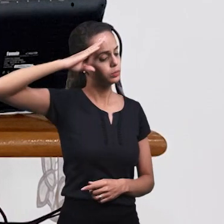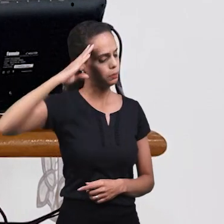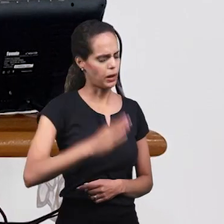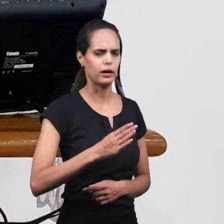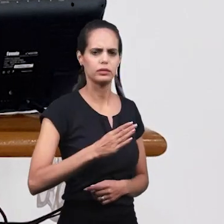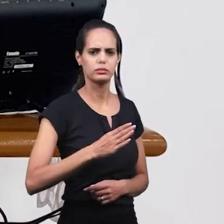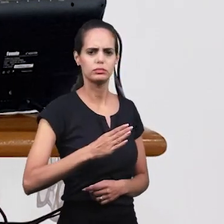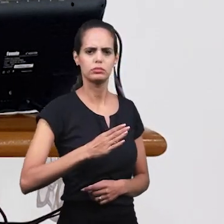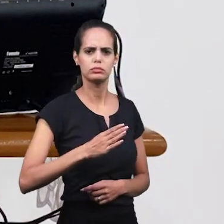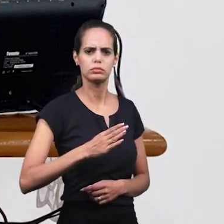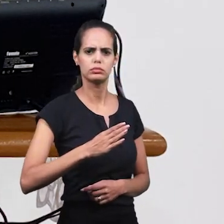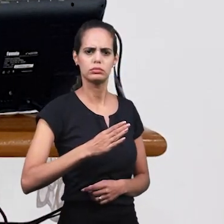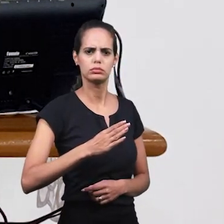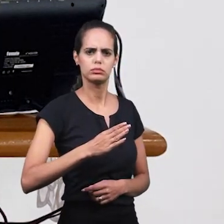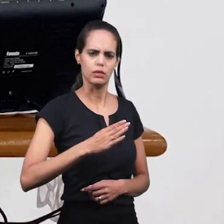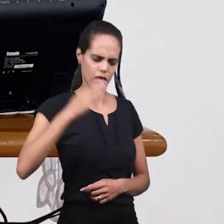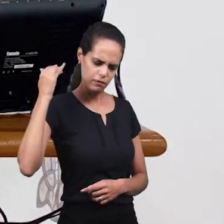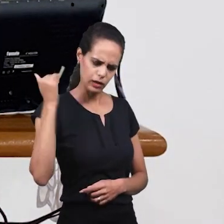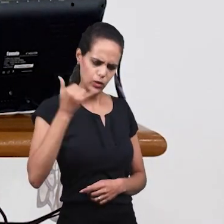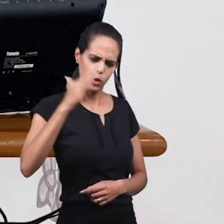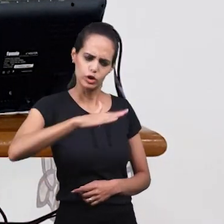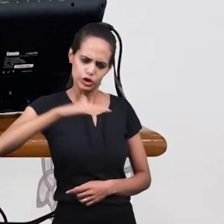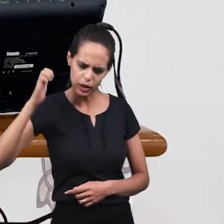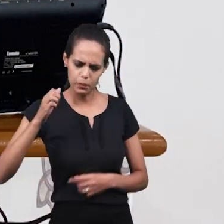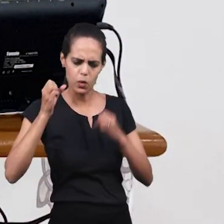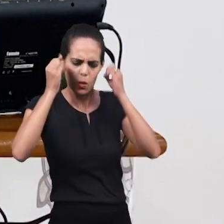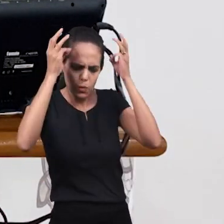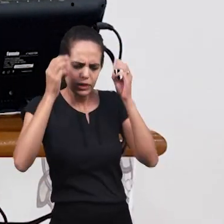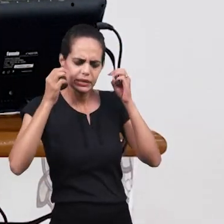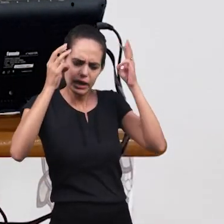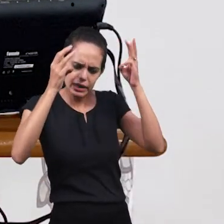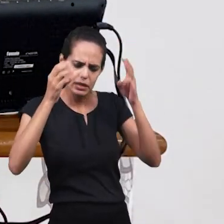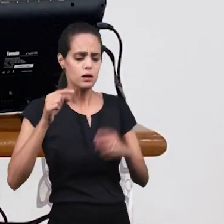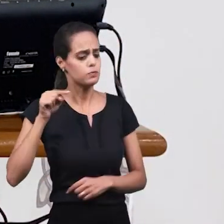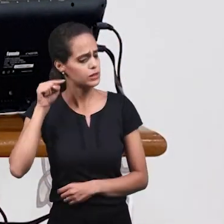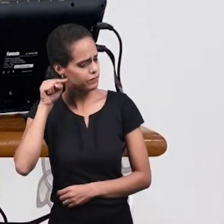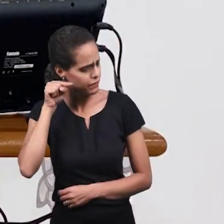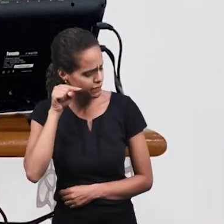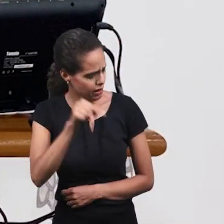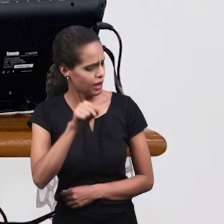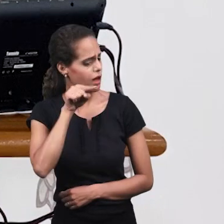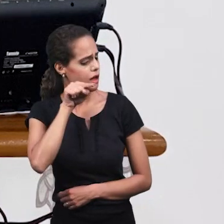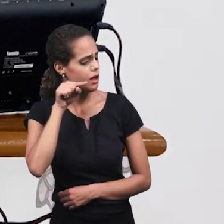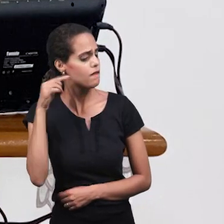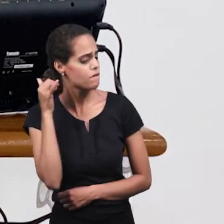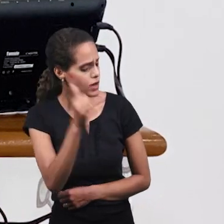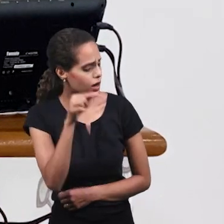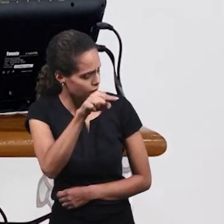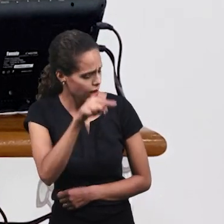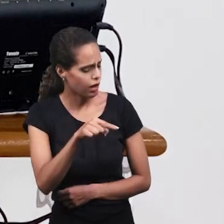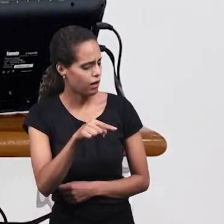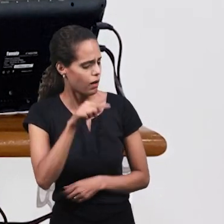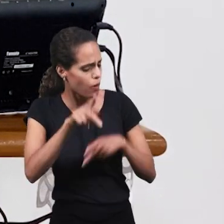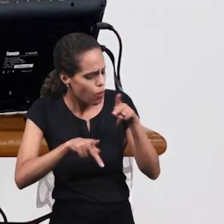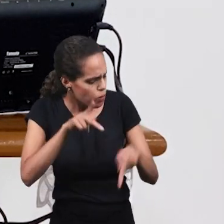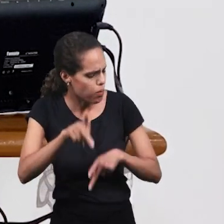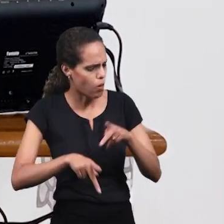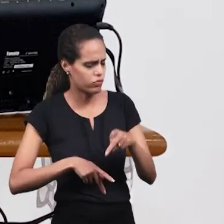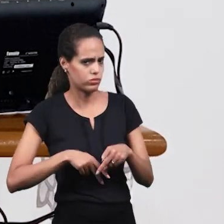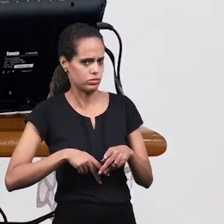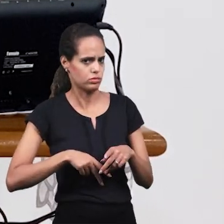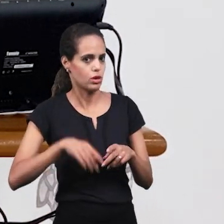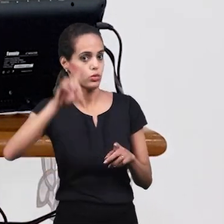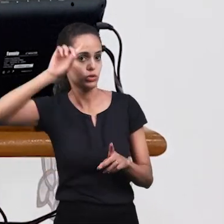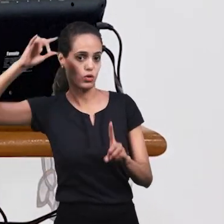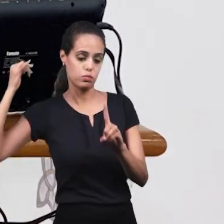Tu vas parler au peuple ». Ce n'est pas Moïse qui a parlé, qui a défendu, mais